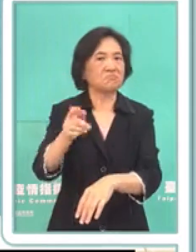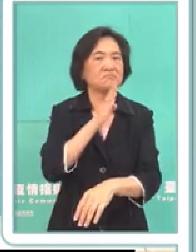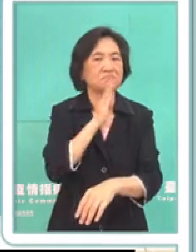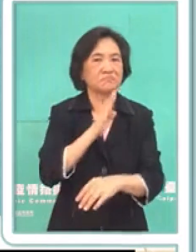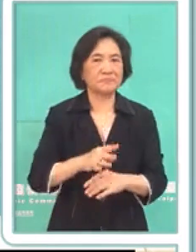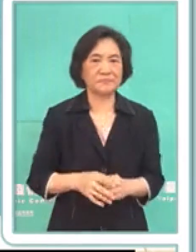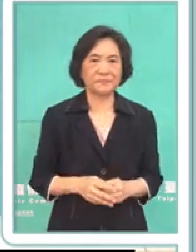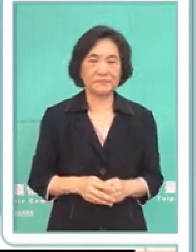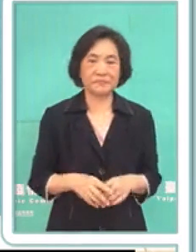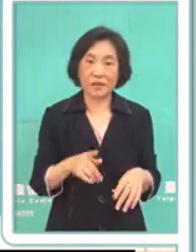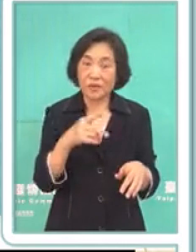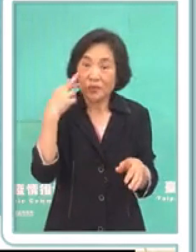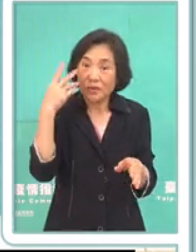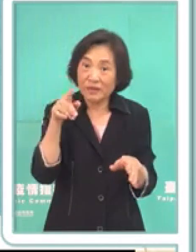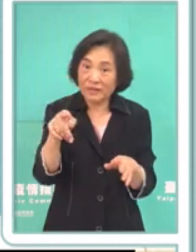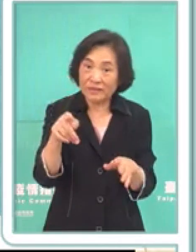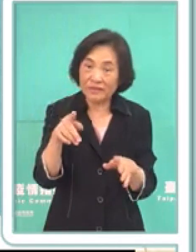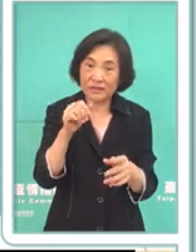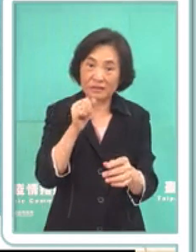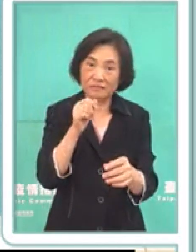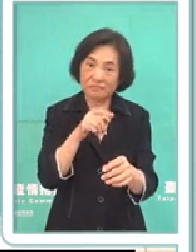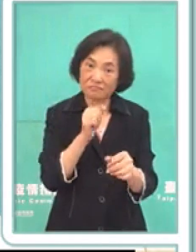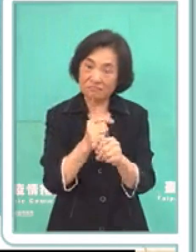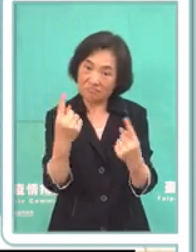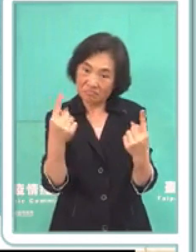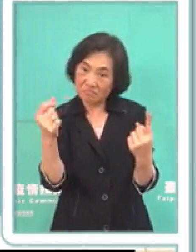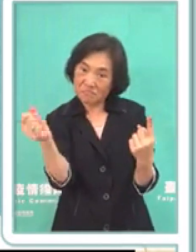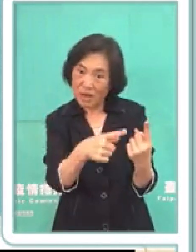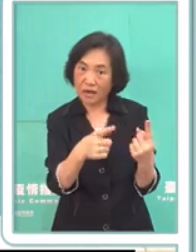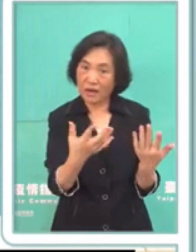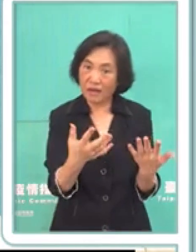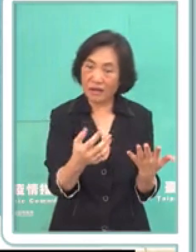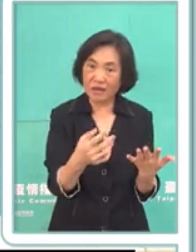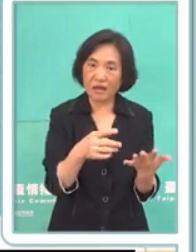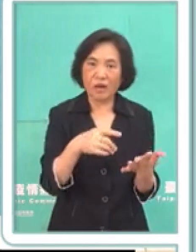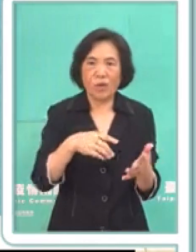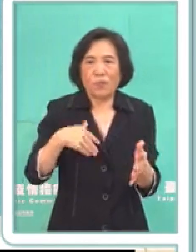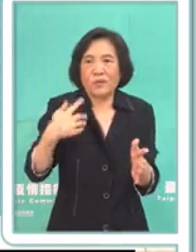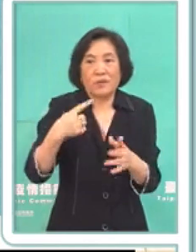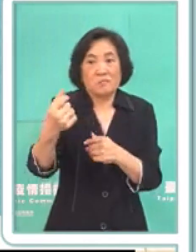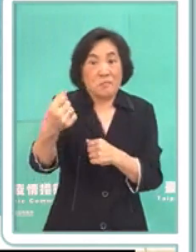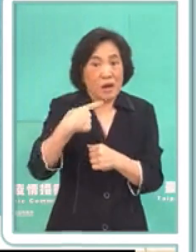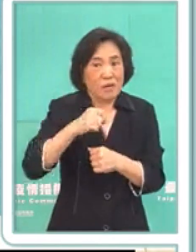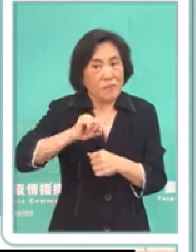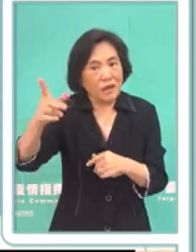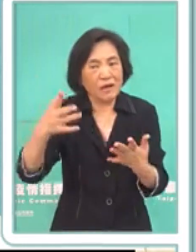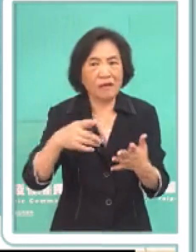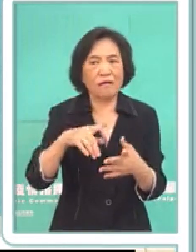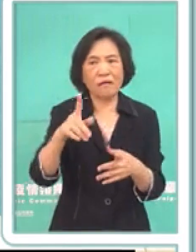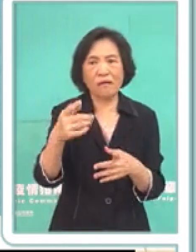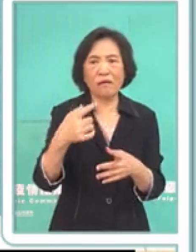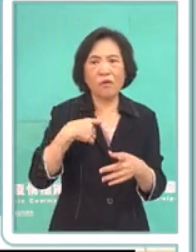所以您觉得他有做的比您好吗？ 对，我不敢说做比我好了，但是也没有比我差。